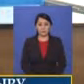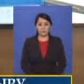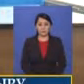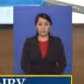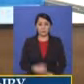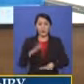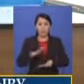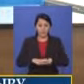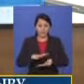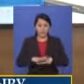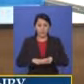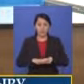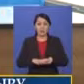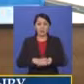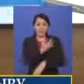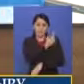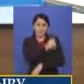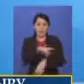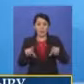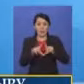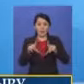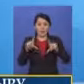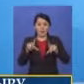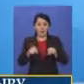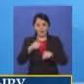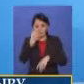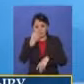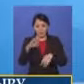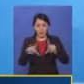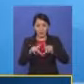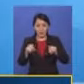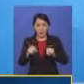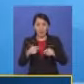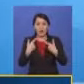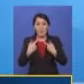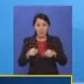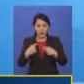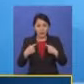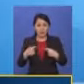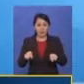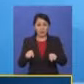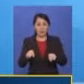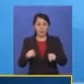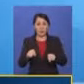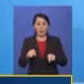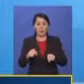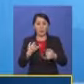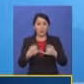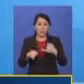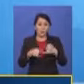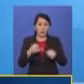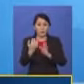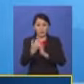Тұрақтандыру қорының дәрілері емдеу мекемелерінің жанындағы және тағы бірқатар дәріханада сатылады. Келушілердің назарына мынадай сары түсті қағазға